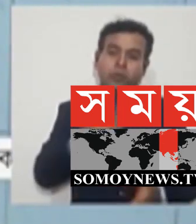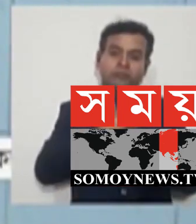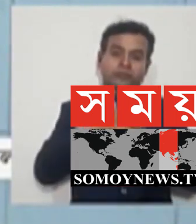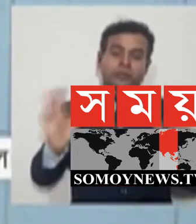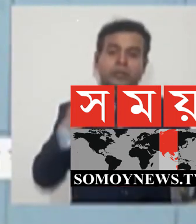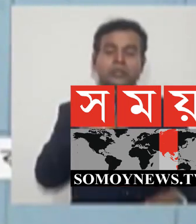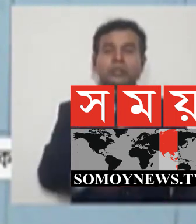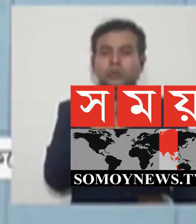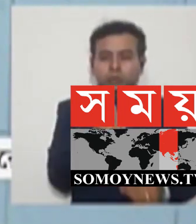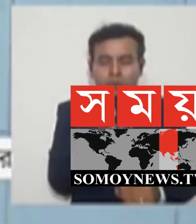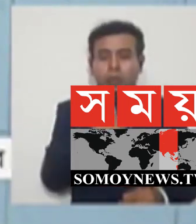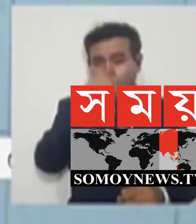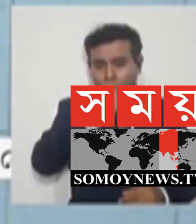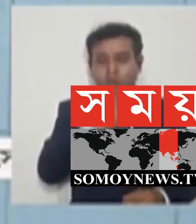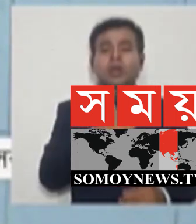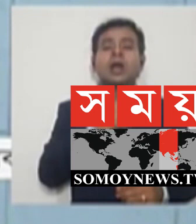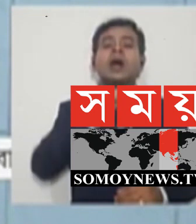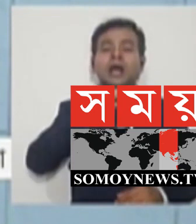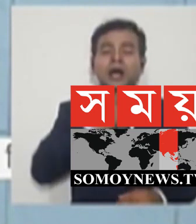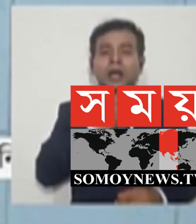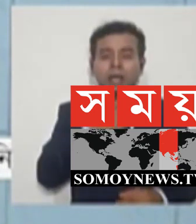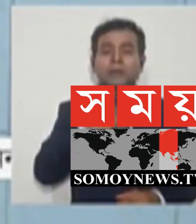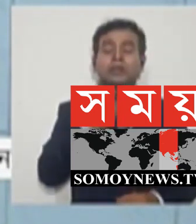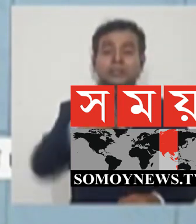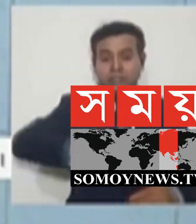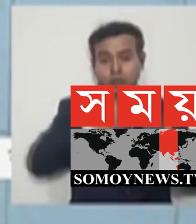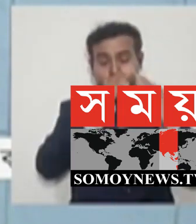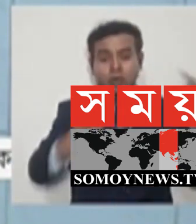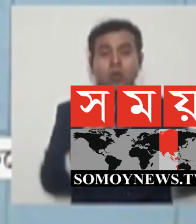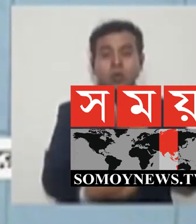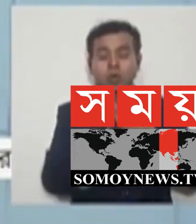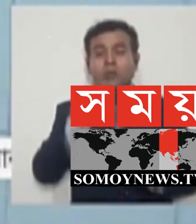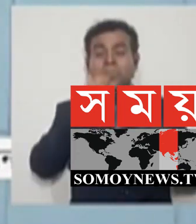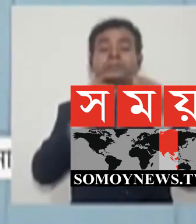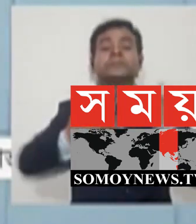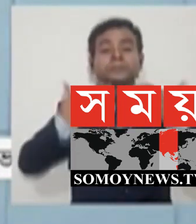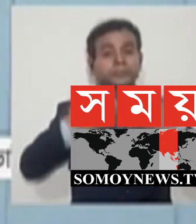হলে বাড়িতেই চিকিৎসা নিন অথবা আমাদের হটলাইন নম্বরগুলিতে ফোন করুন।